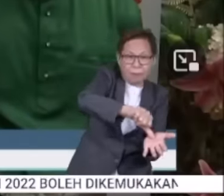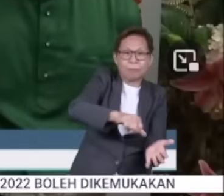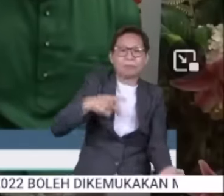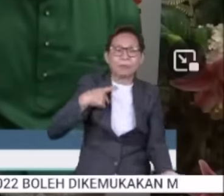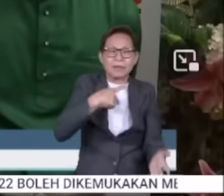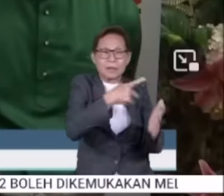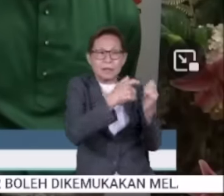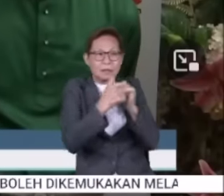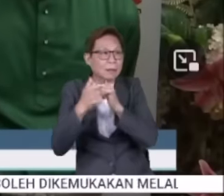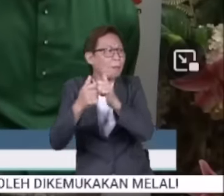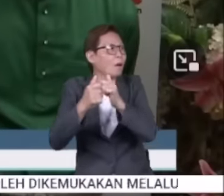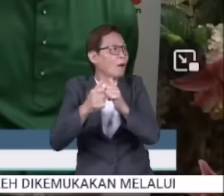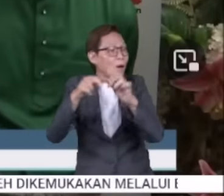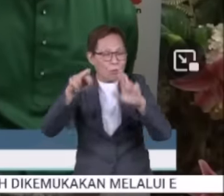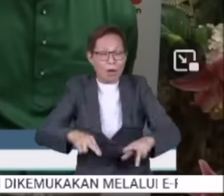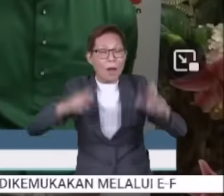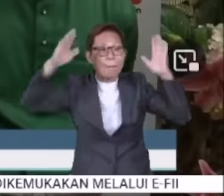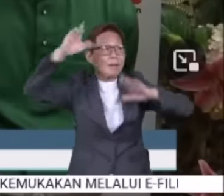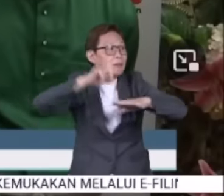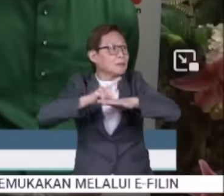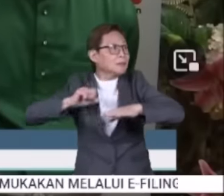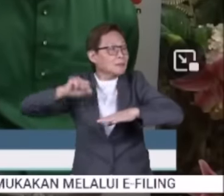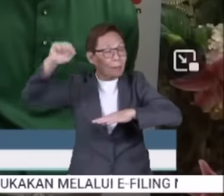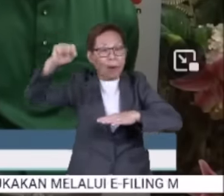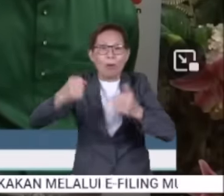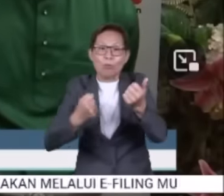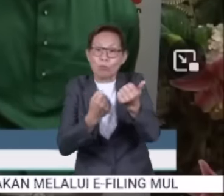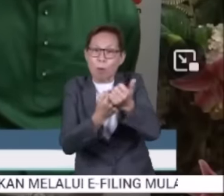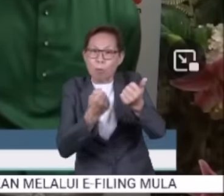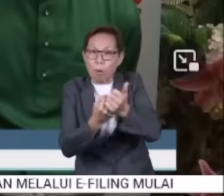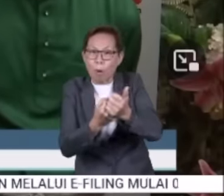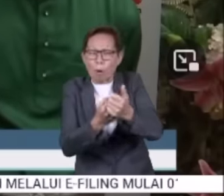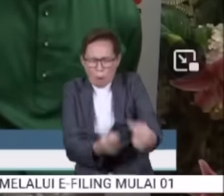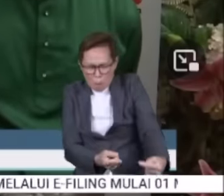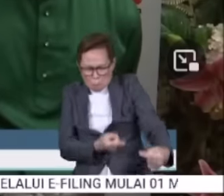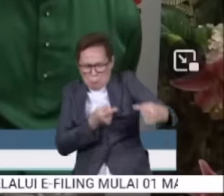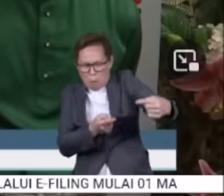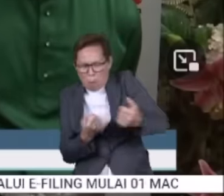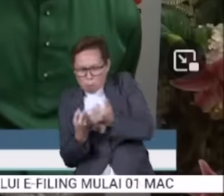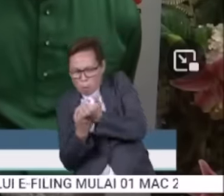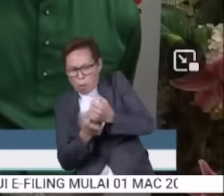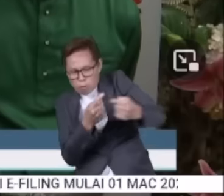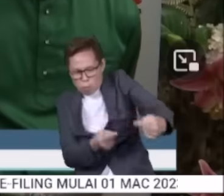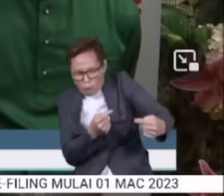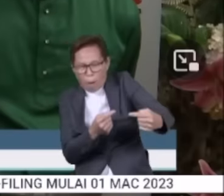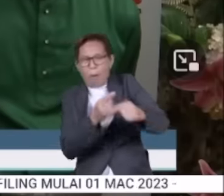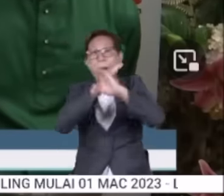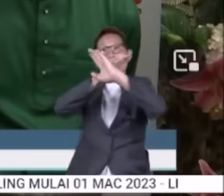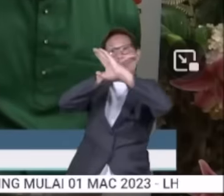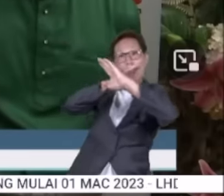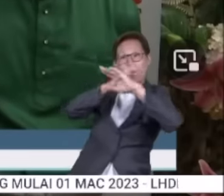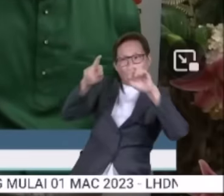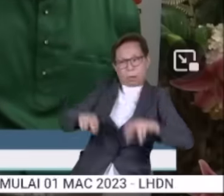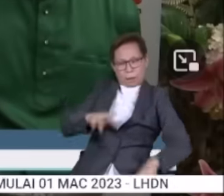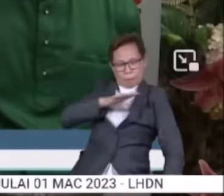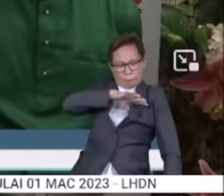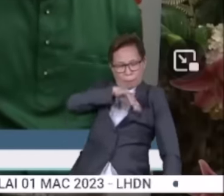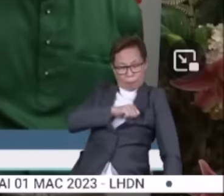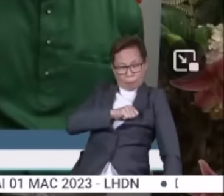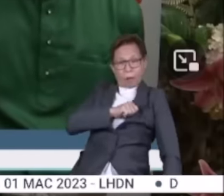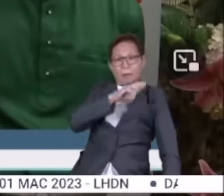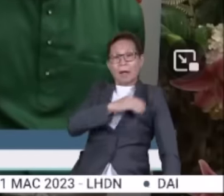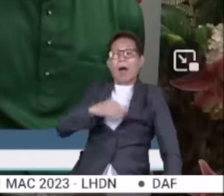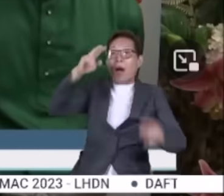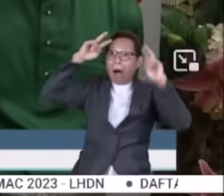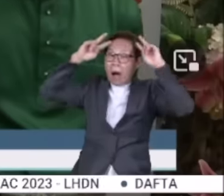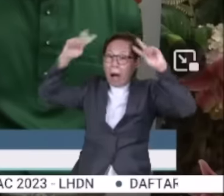sama-sama rakyat Malaysia di Sabah memberikan sokongan kepada perjuangan membela rakyat Palestin ini, dan Aman